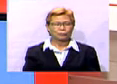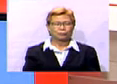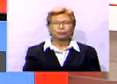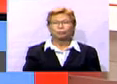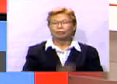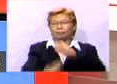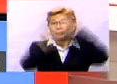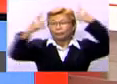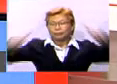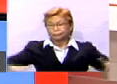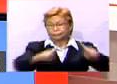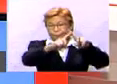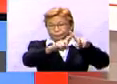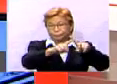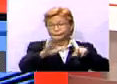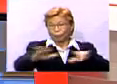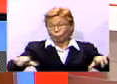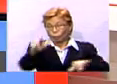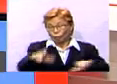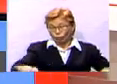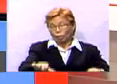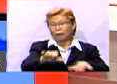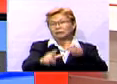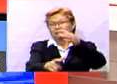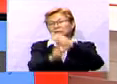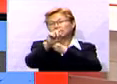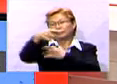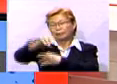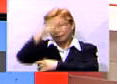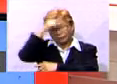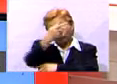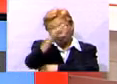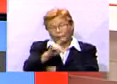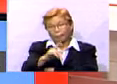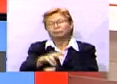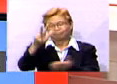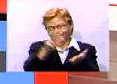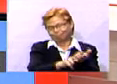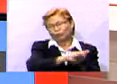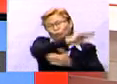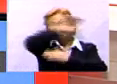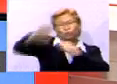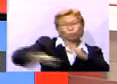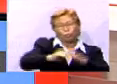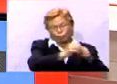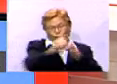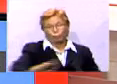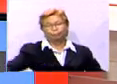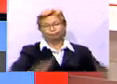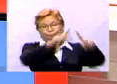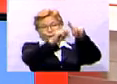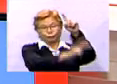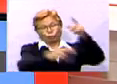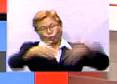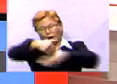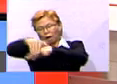Sementara itu, Naib Presiden UMNO yang menjalankan tugas Timbalan Presiden, Datuk Seri Dr. Ahmad Zahid Hamidi pula mengesahkan kesemua pucuk pimpinan UMNO negeri